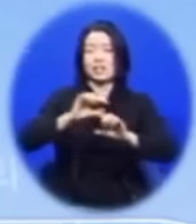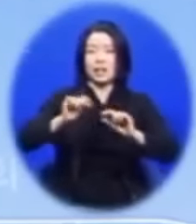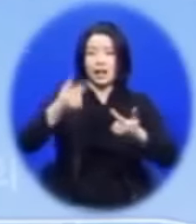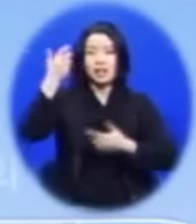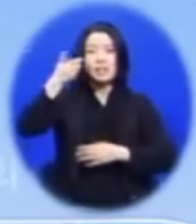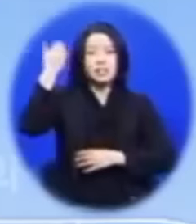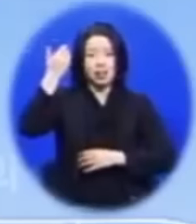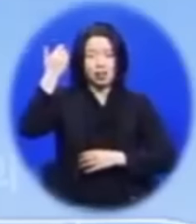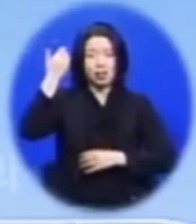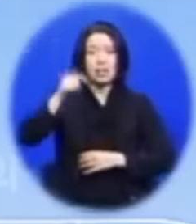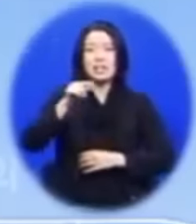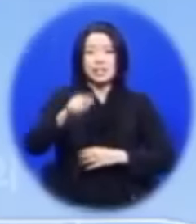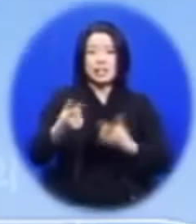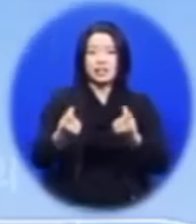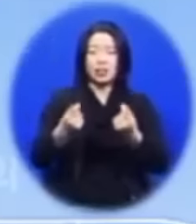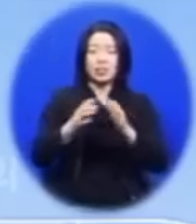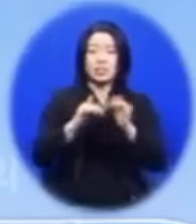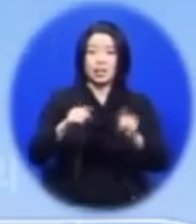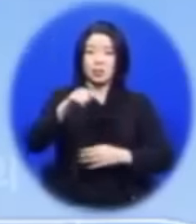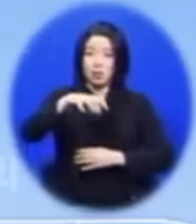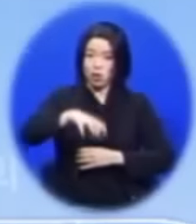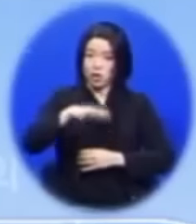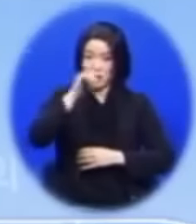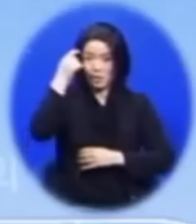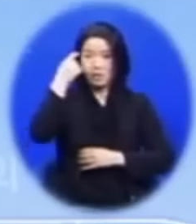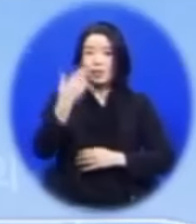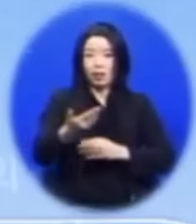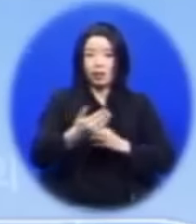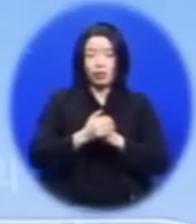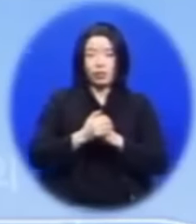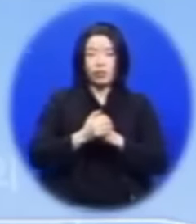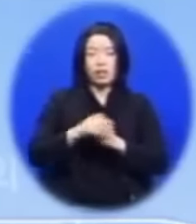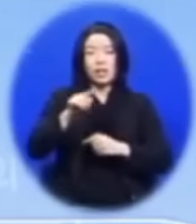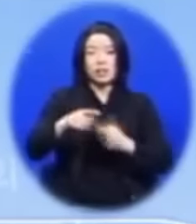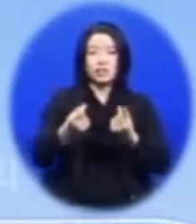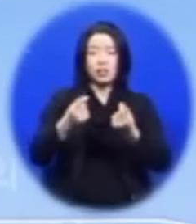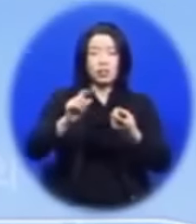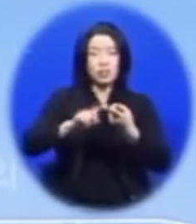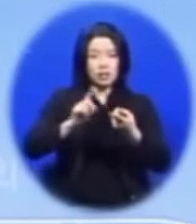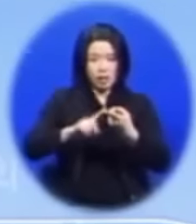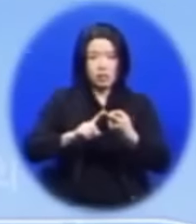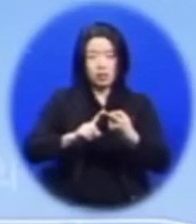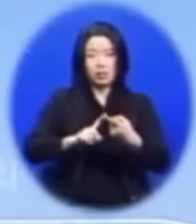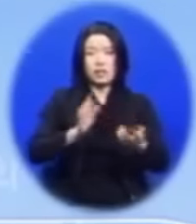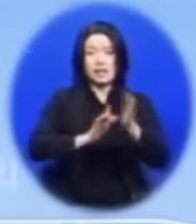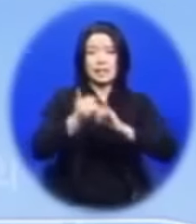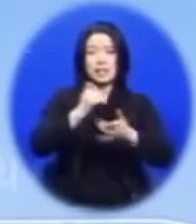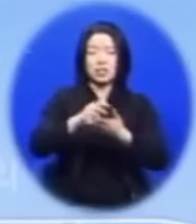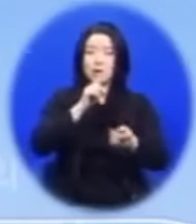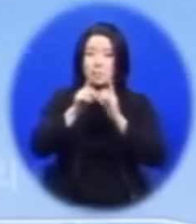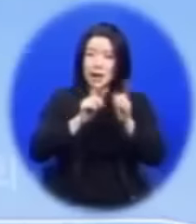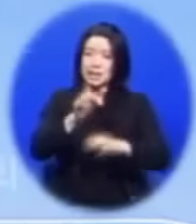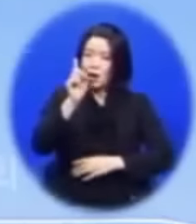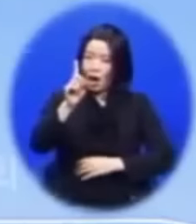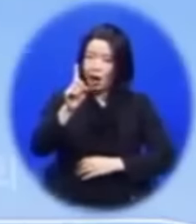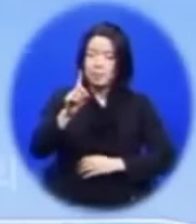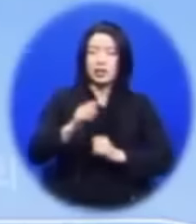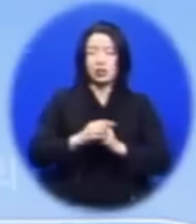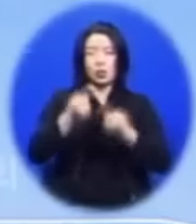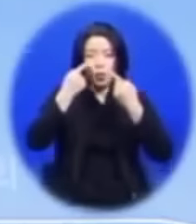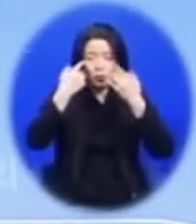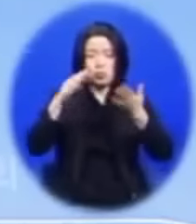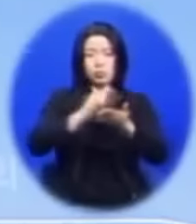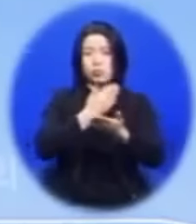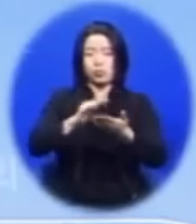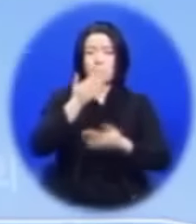아 이런 사람이 여기 있을까요 그런지 안 그런지는 예수님의 말씀 한마디로 분별이